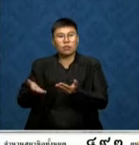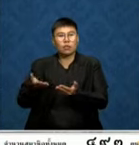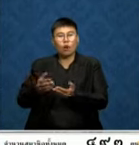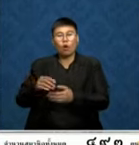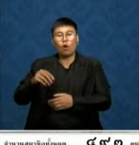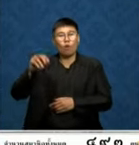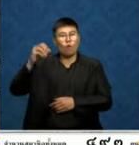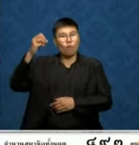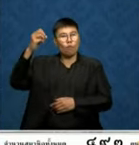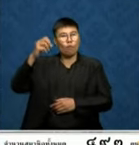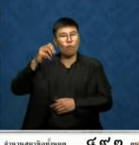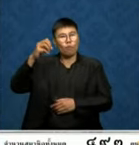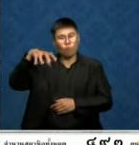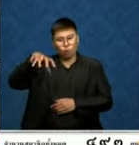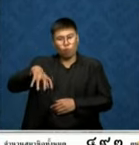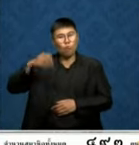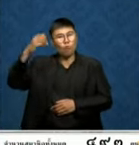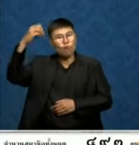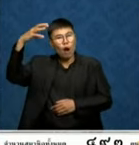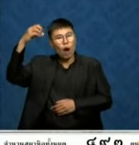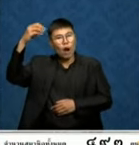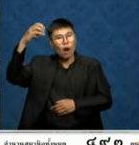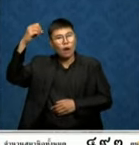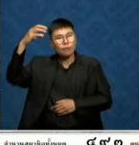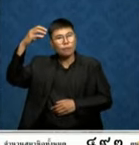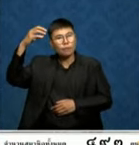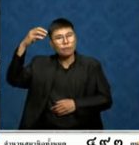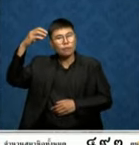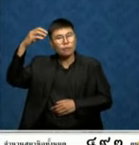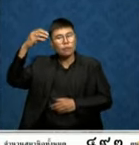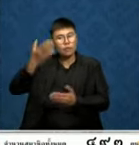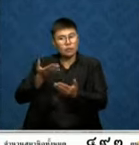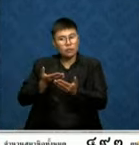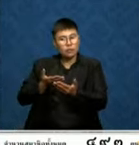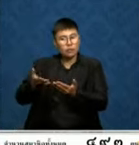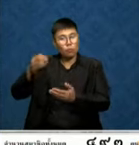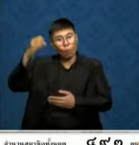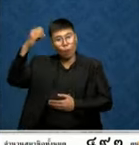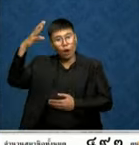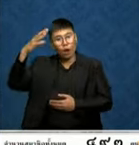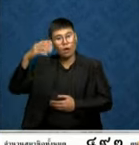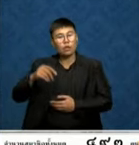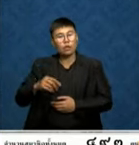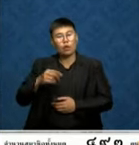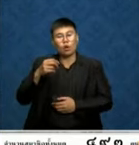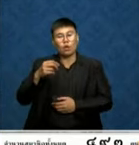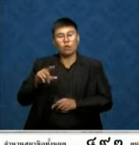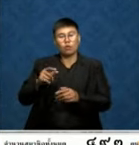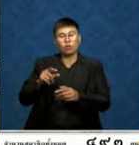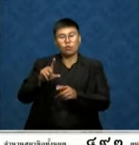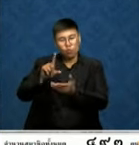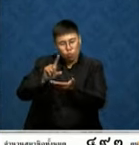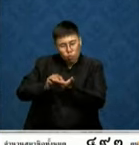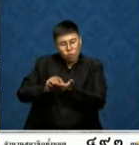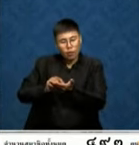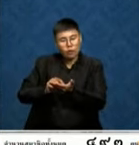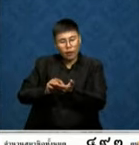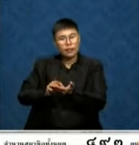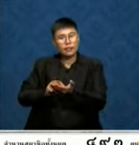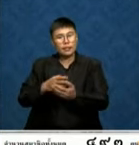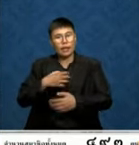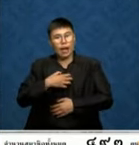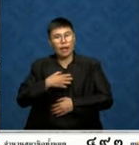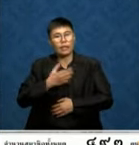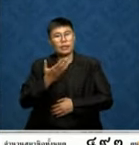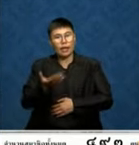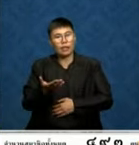การไฟฟ้าก็ซื้อไฟฟ้าต่อหน่วยถูกกว่าที่ใช้ในตอนคืนอันนี้ก็อยากให้ท่